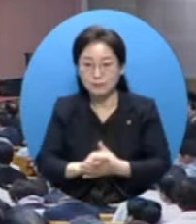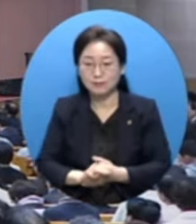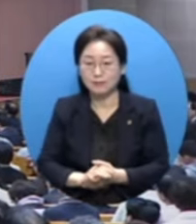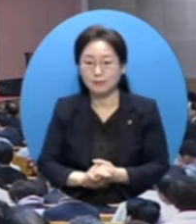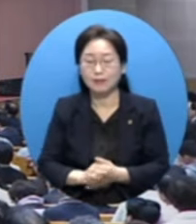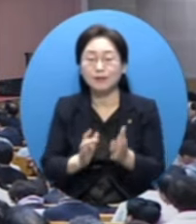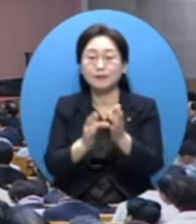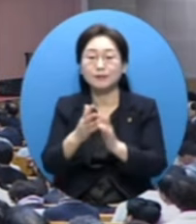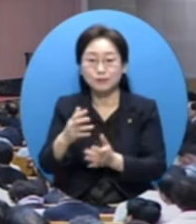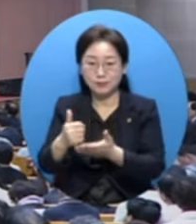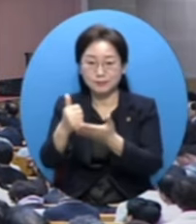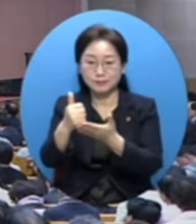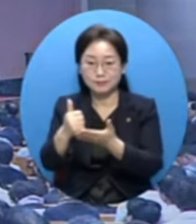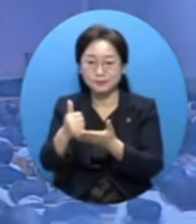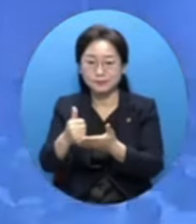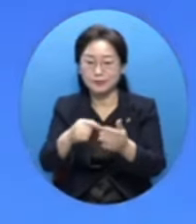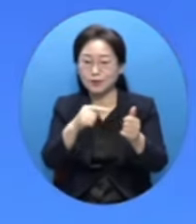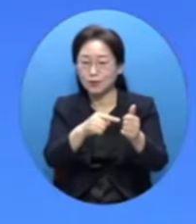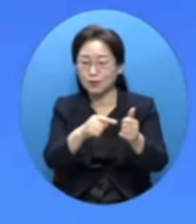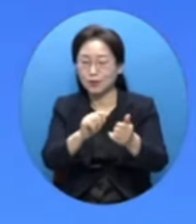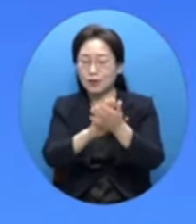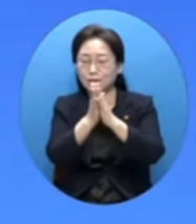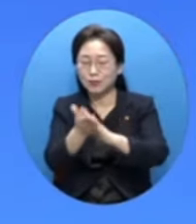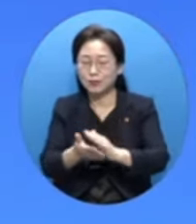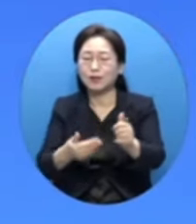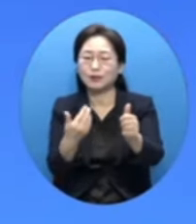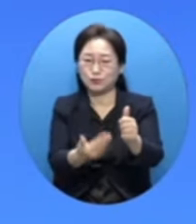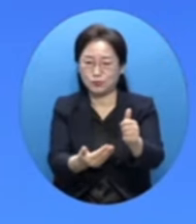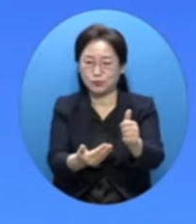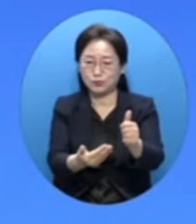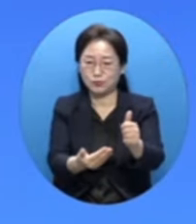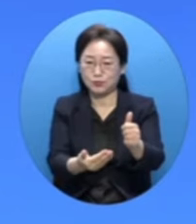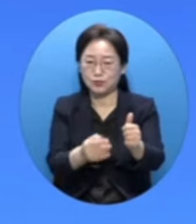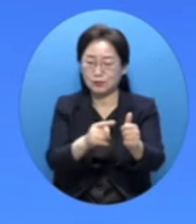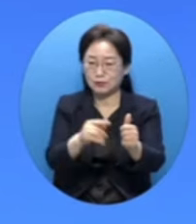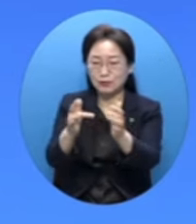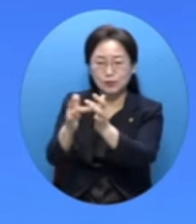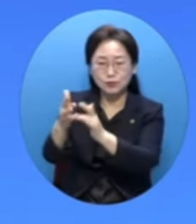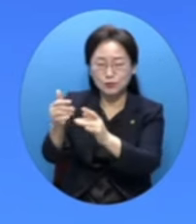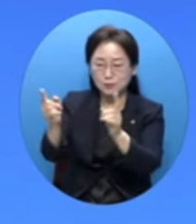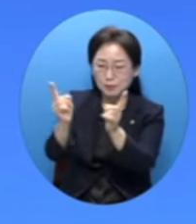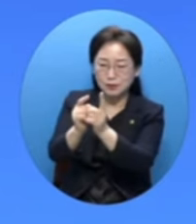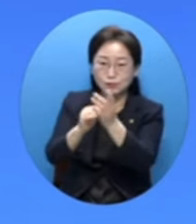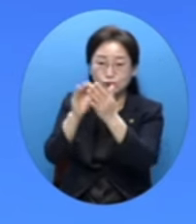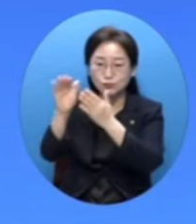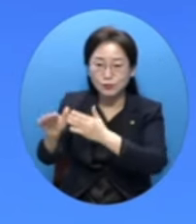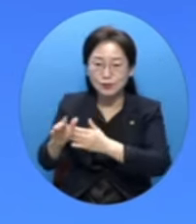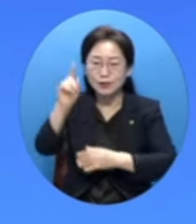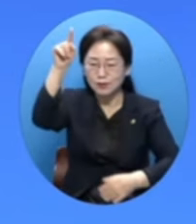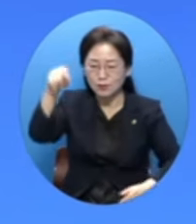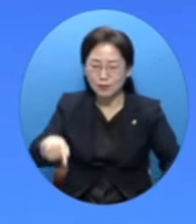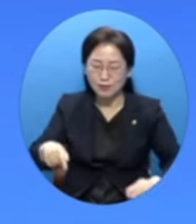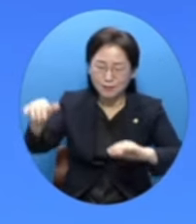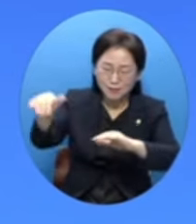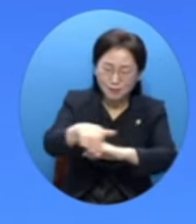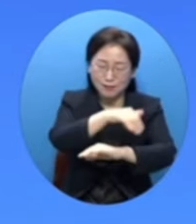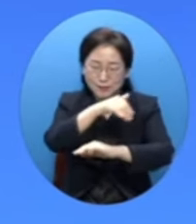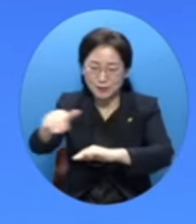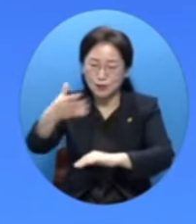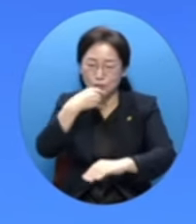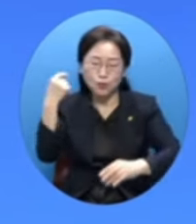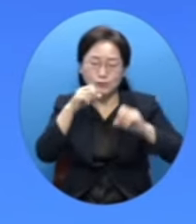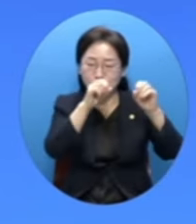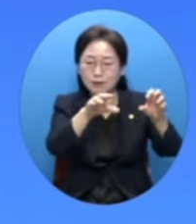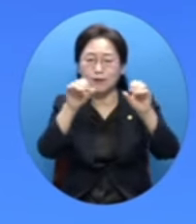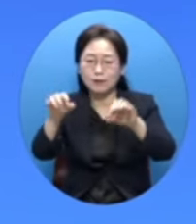예수님은 도마를 변화시켜 주셨습니다. 도마는 예수를 만난 이후 온천에 다니며 복음 전하는 이 말씀을